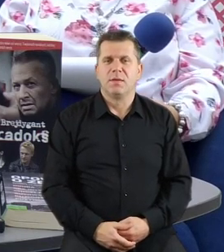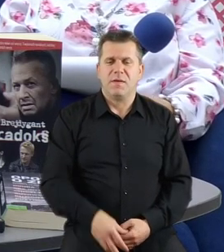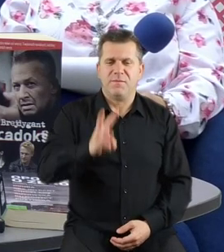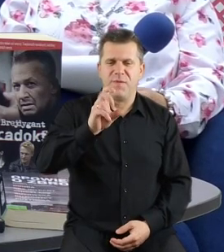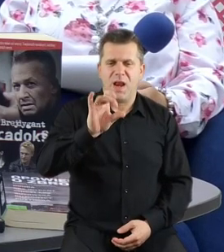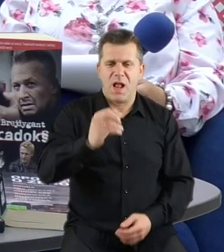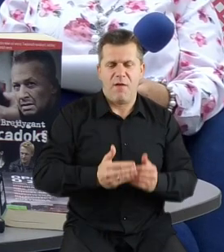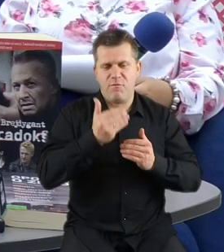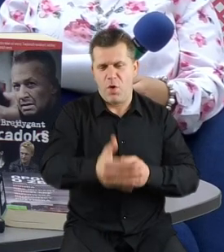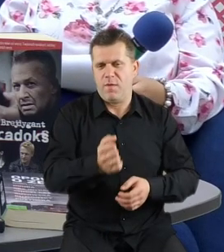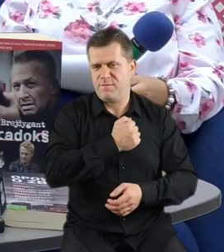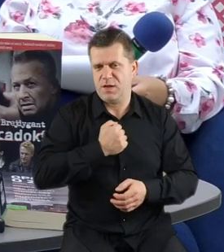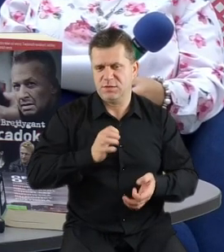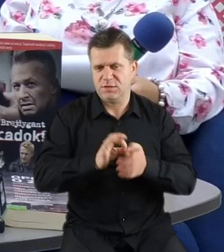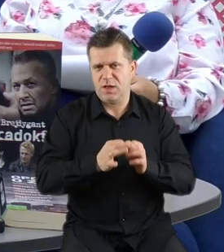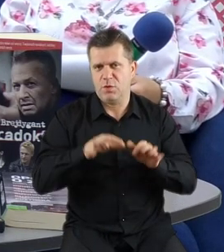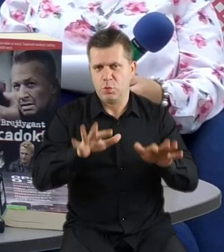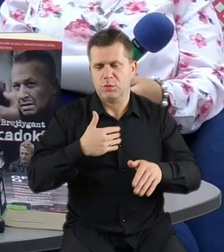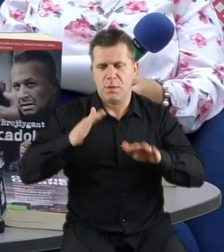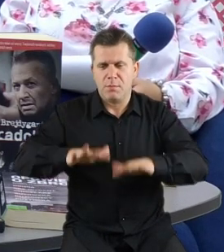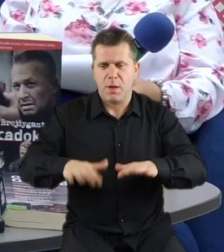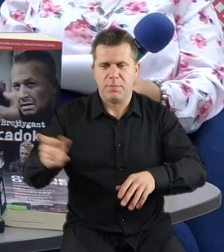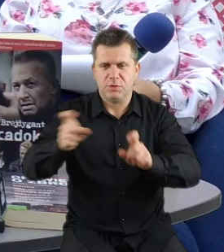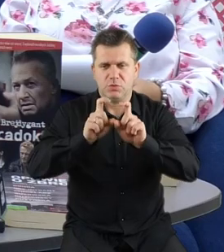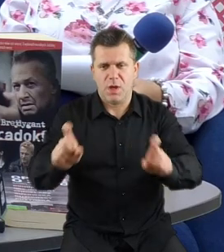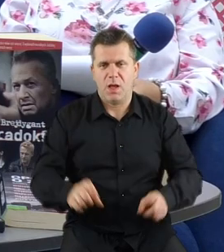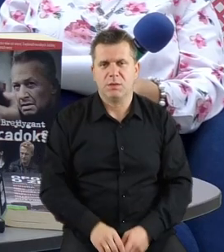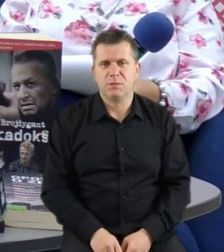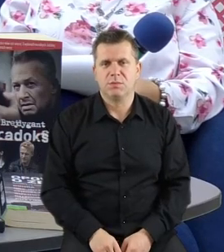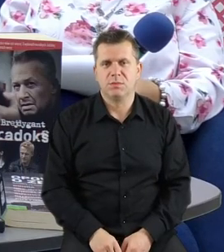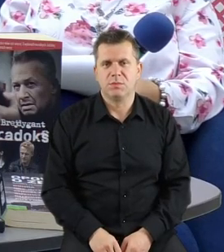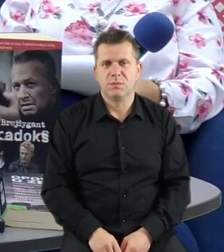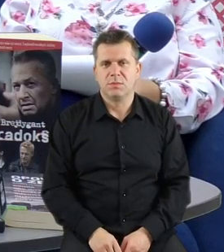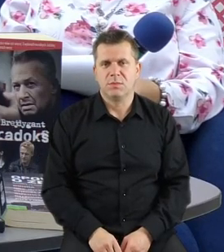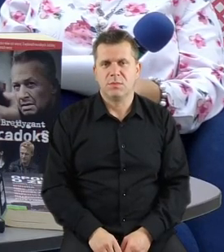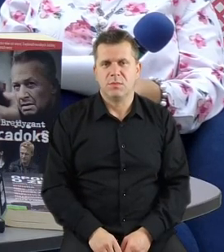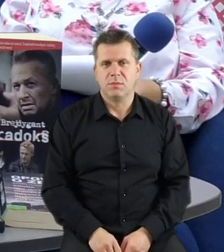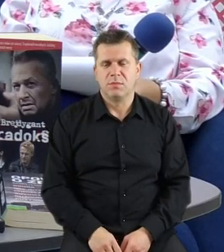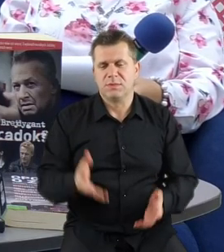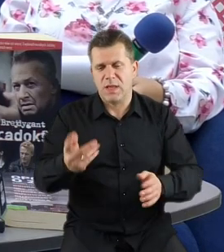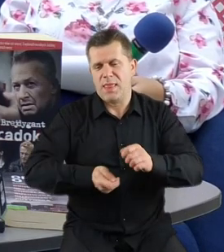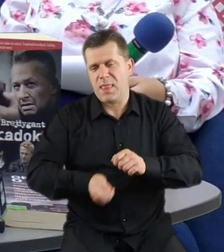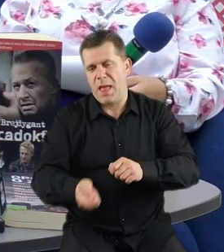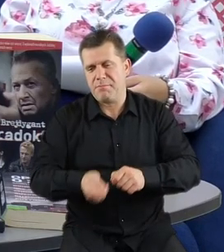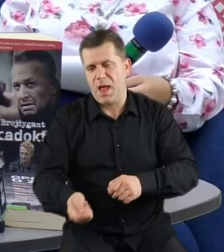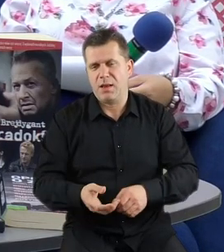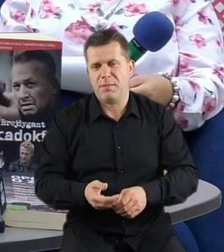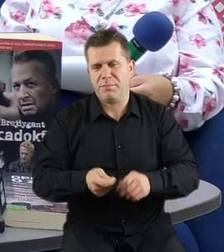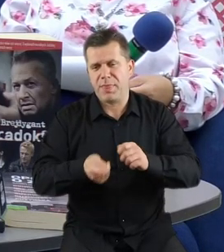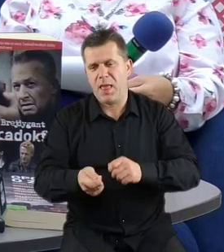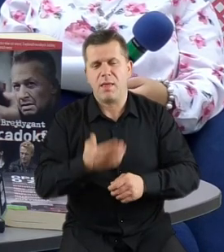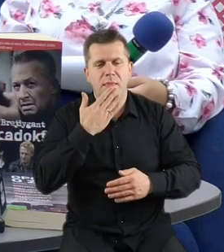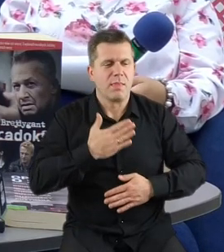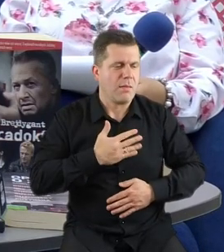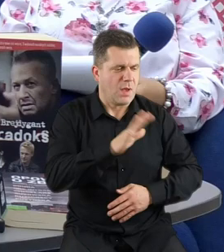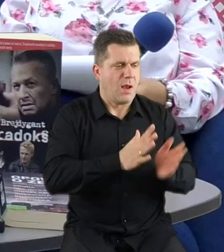Czy w Wildze, czy gdzieś wokół Warszawy, gdzie sporo spędzam czasu, no to idą, jak chcą sobie napalić w